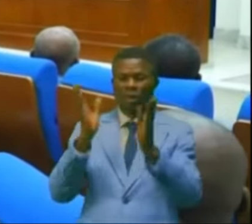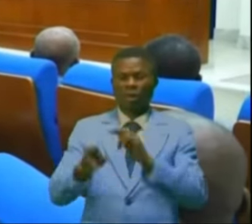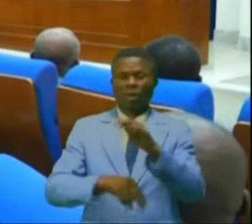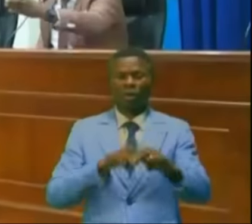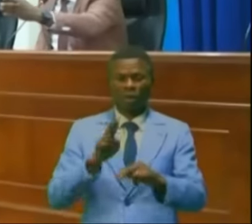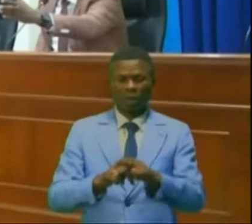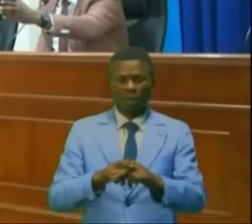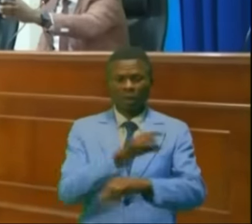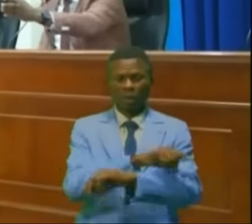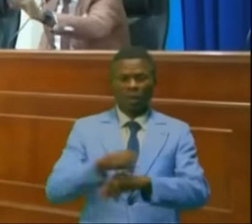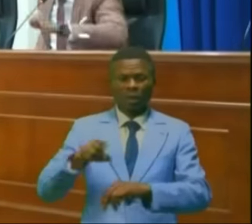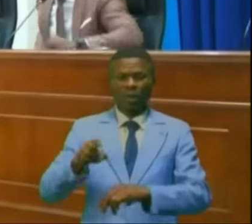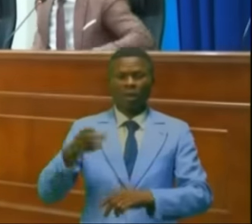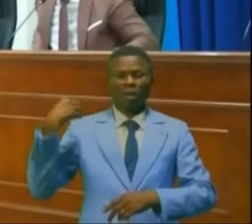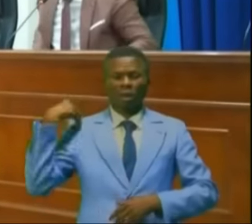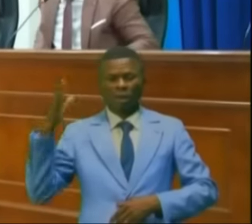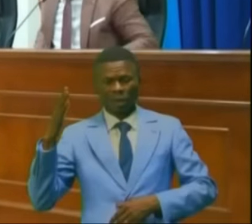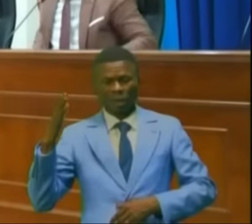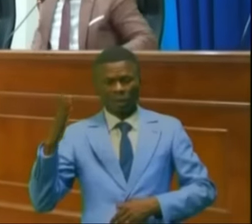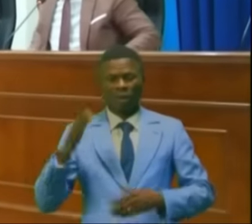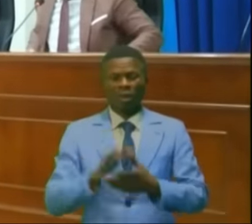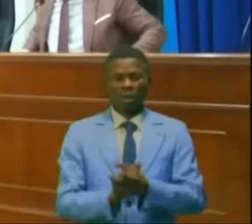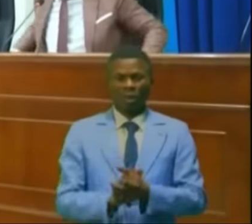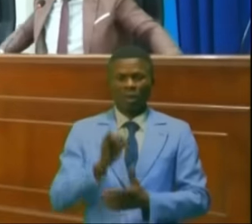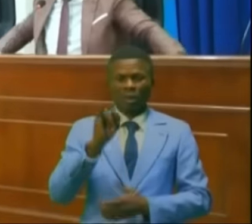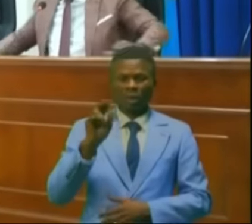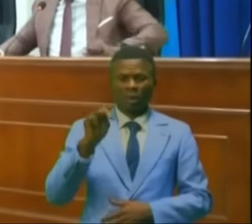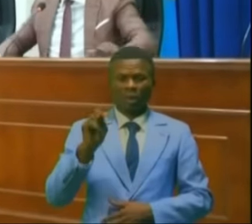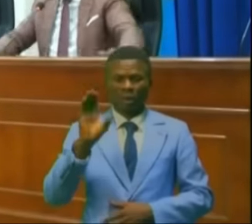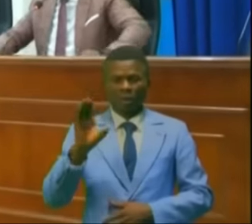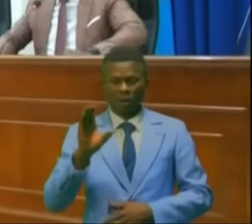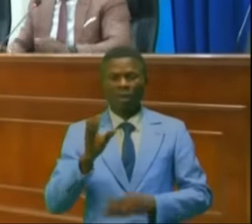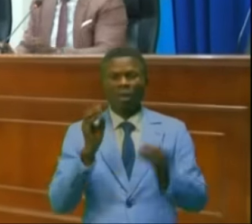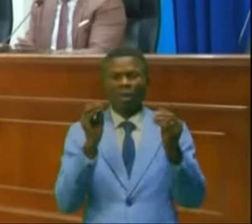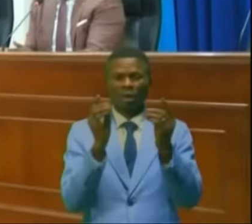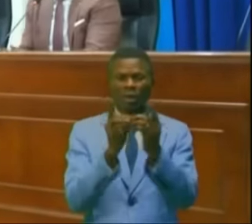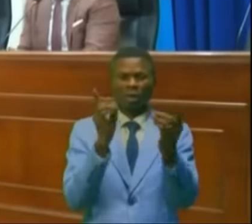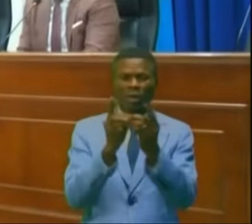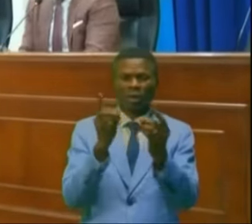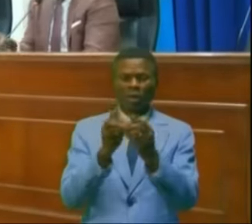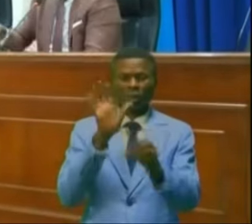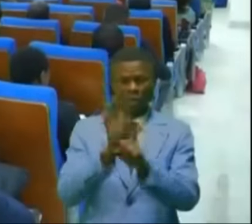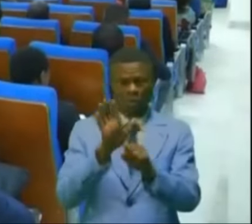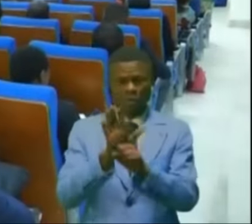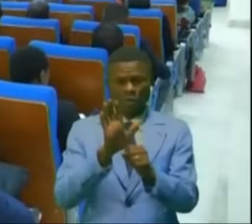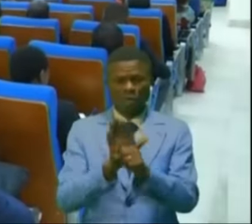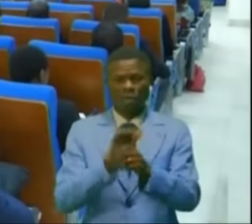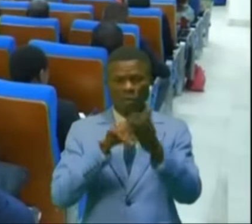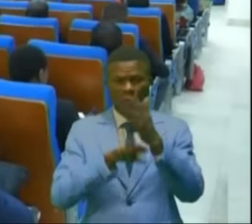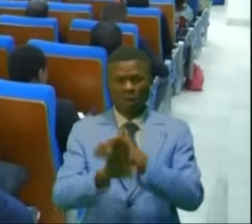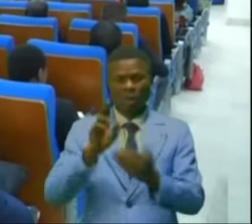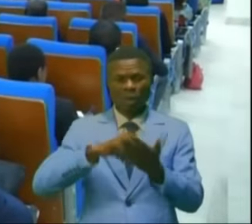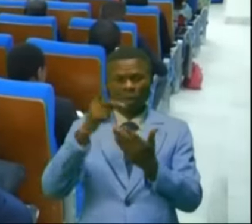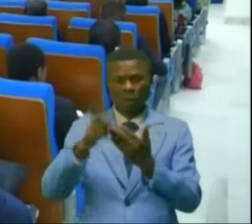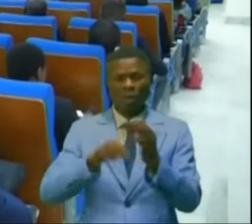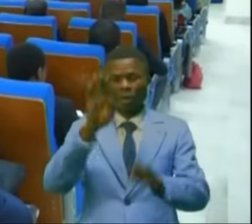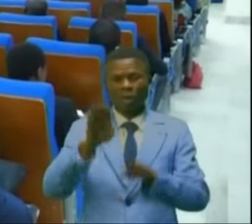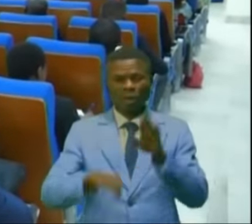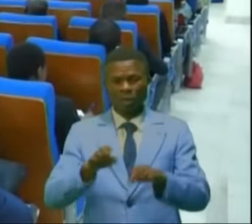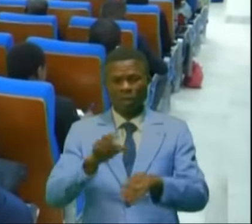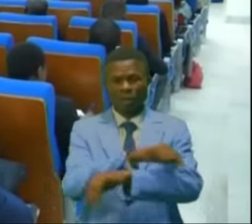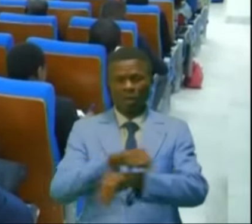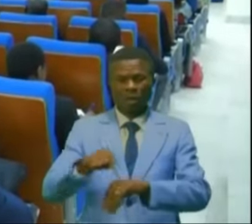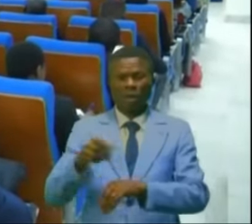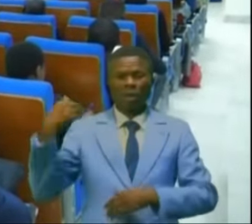de l'administration publique, INAP, en cycle. Sur la table des concertations, plusieurs questions qui s'inscrivent dans le cadre de la bonne marche de